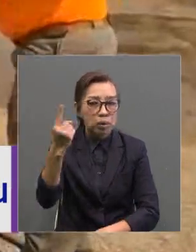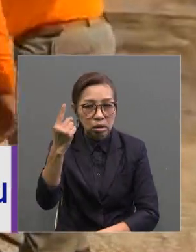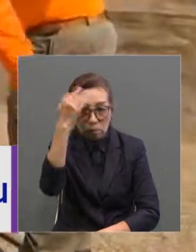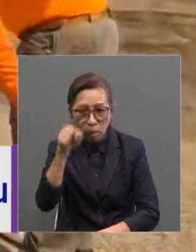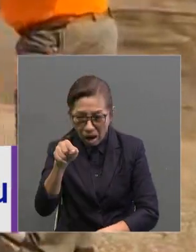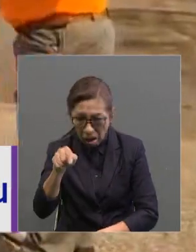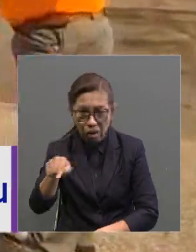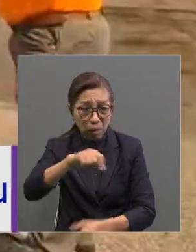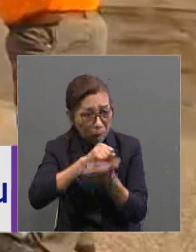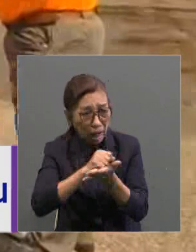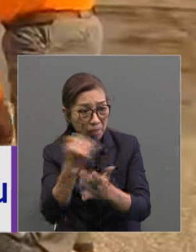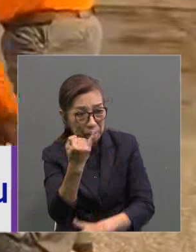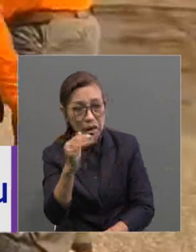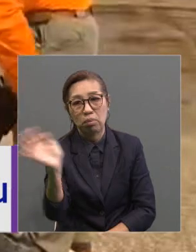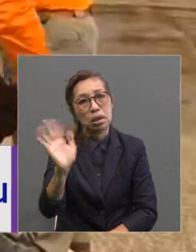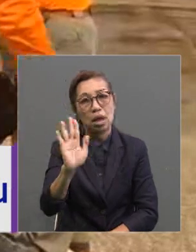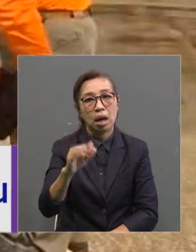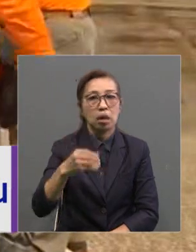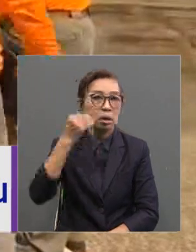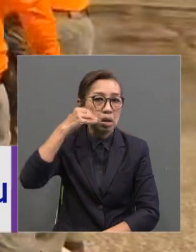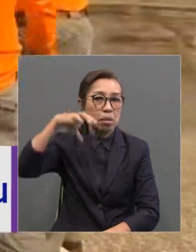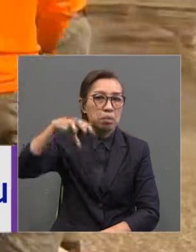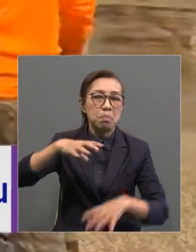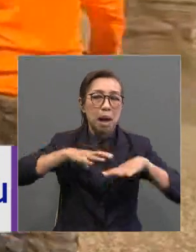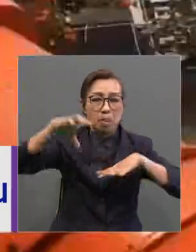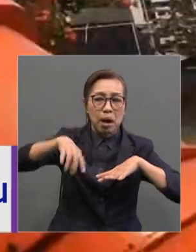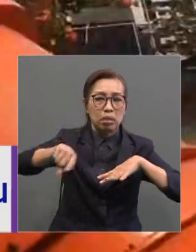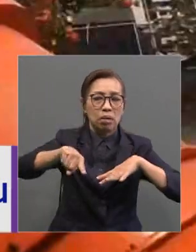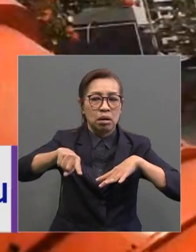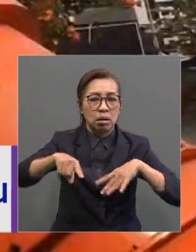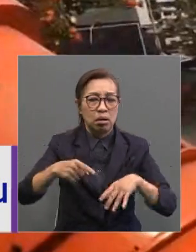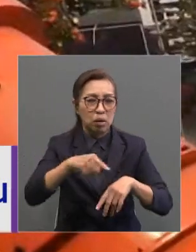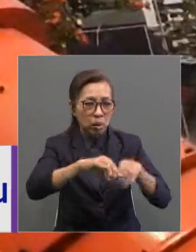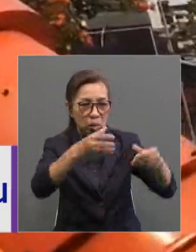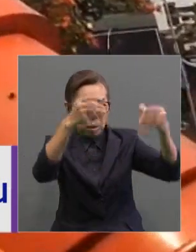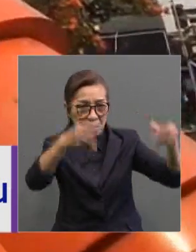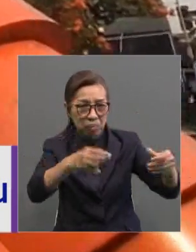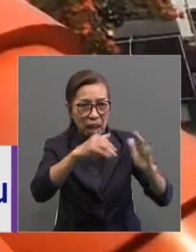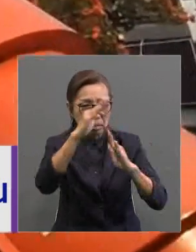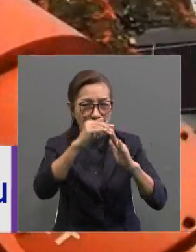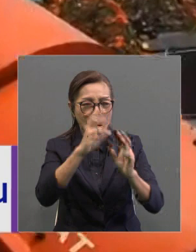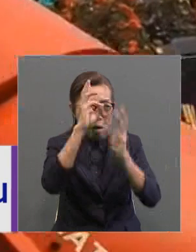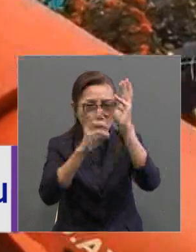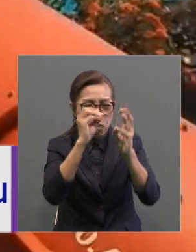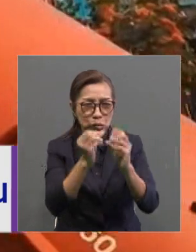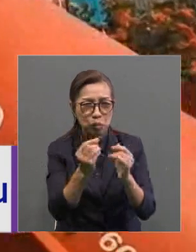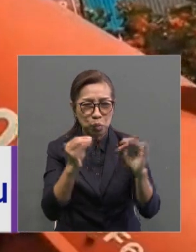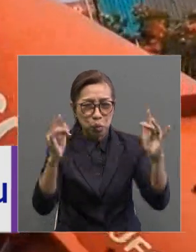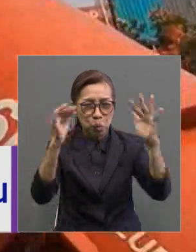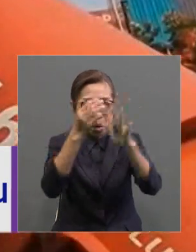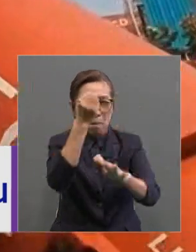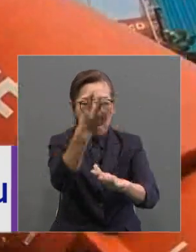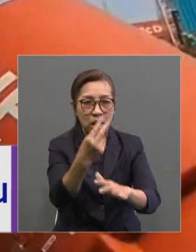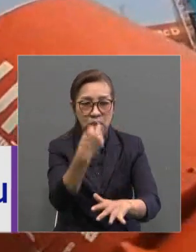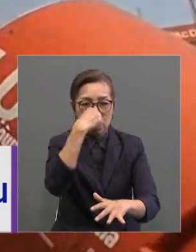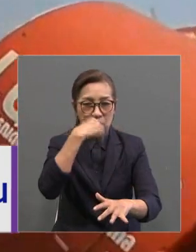ดาวเนี่ยไม่ใช่เพราะว่าบริการบกพร่องหรือทั้งสิ้นนะเพราะว่าเขาบอกว่าเขาไม่ประทับใจเลยที่เขาต้องมาสูดฝุ่นควันในภาคเหนือเนี่ยมันกระทบกับผู้ประกอบ